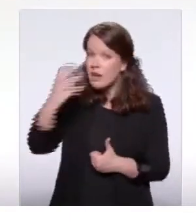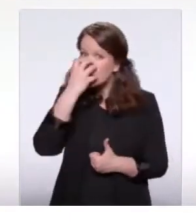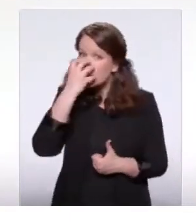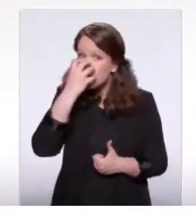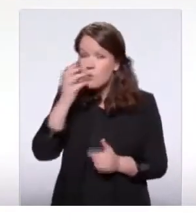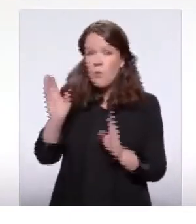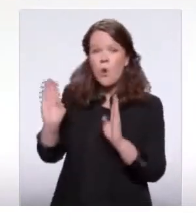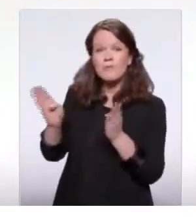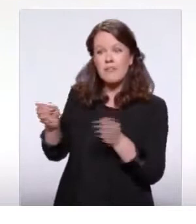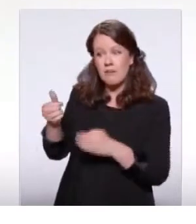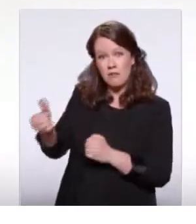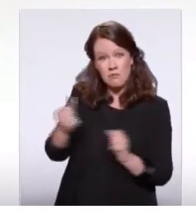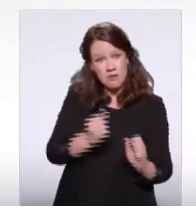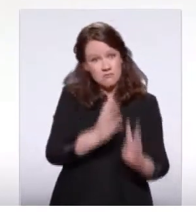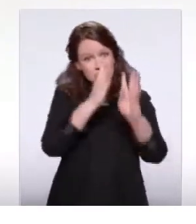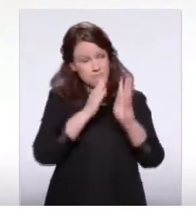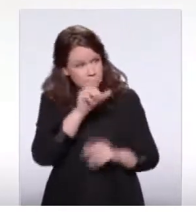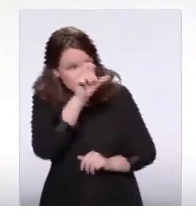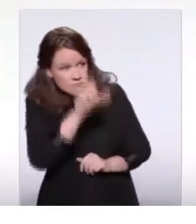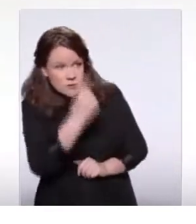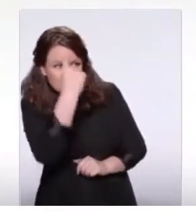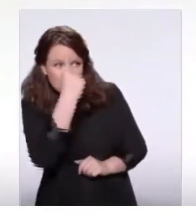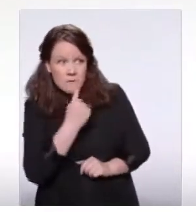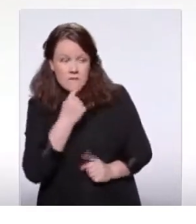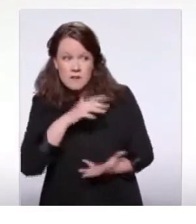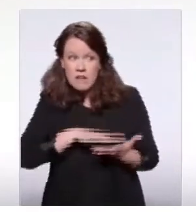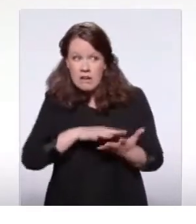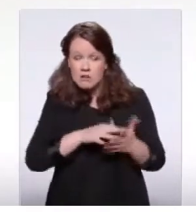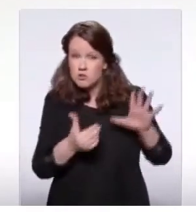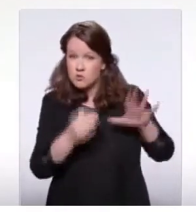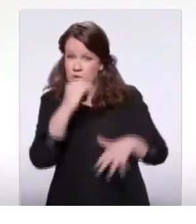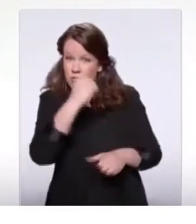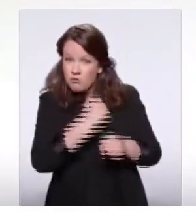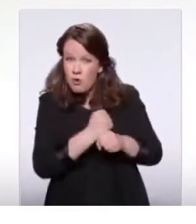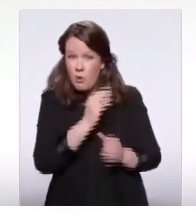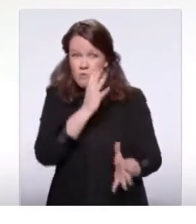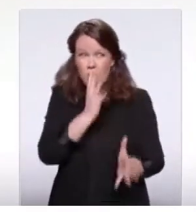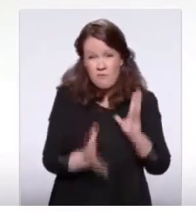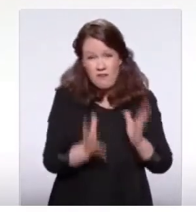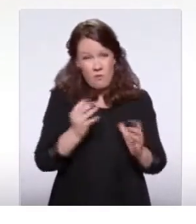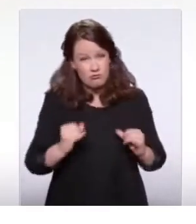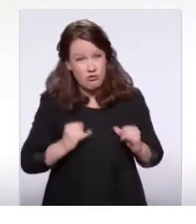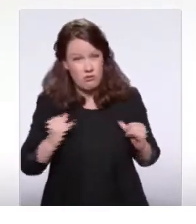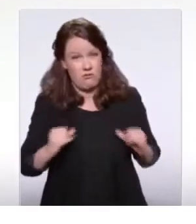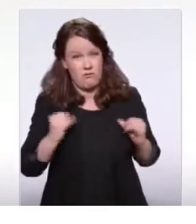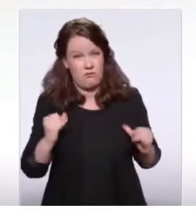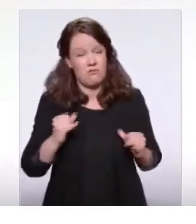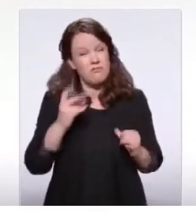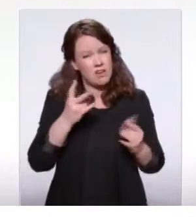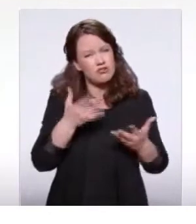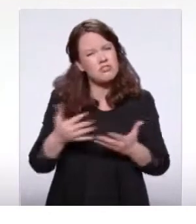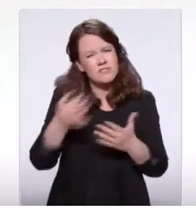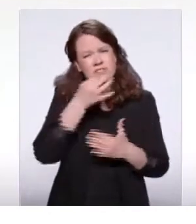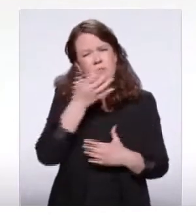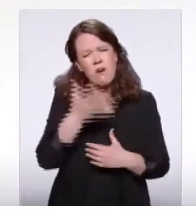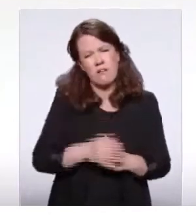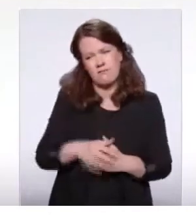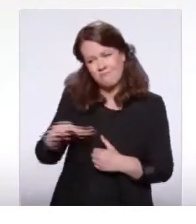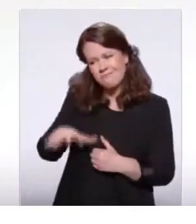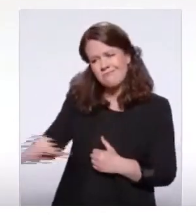aujourd'hui 60 ans, même 50 ans, quelques-uns parfois plus jeunes. Retenez un chiffre, 44% des patients en